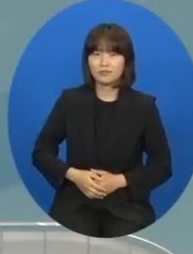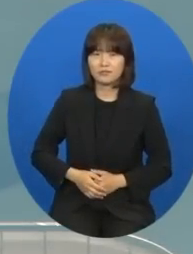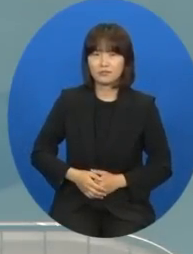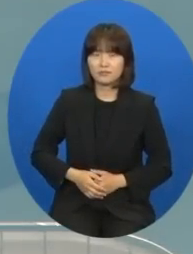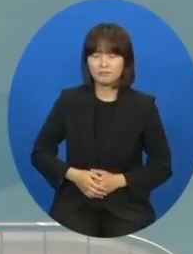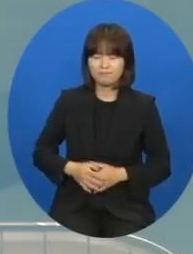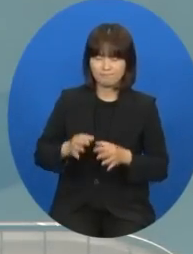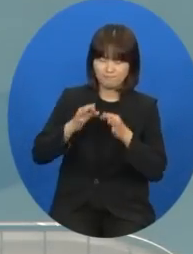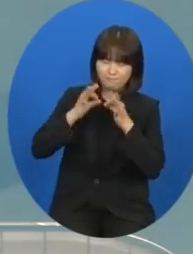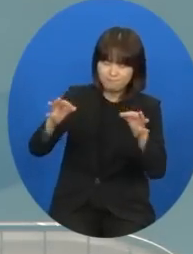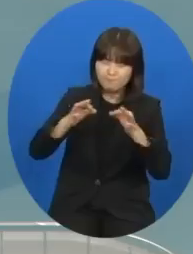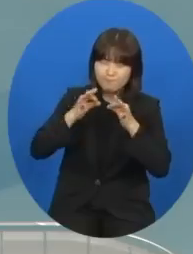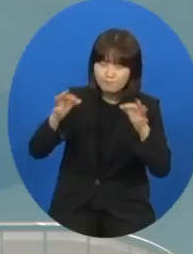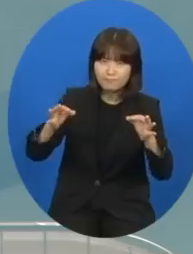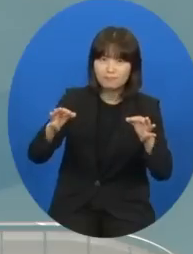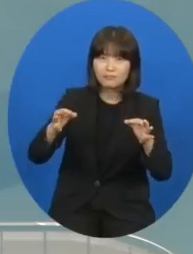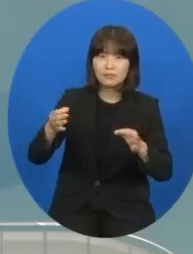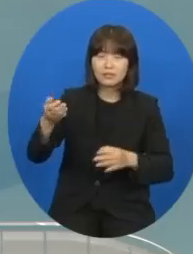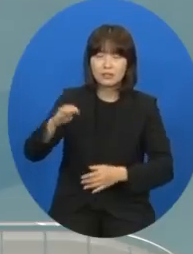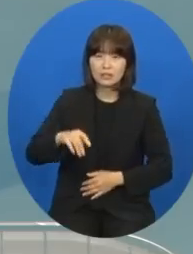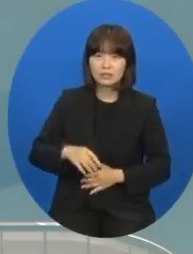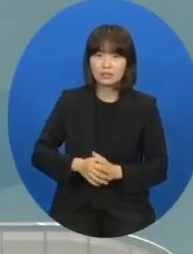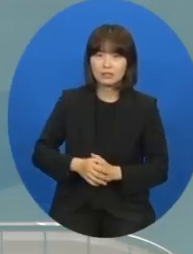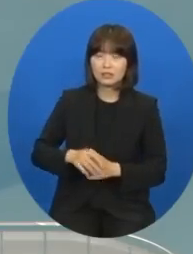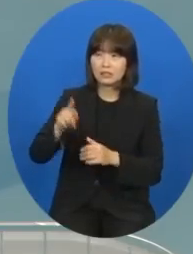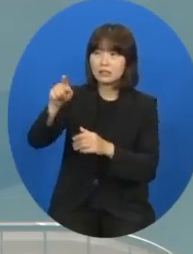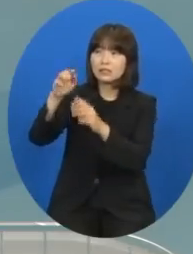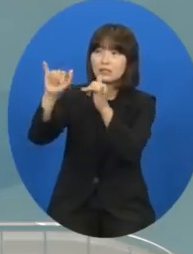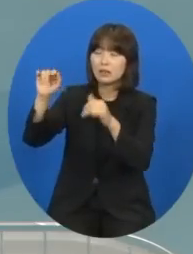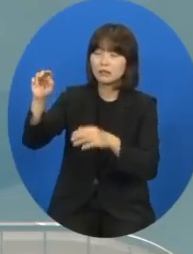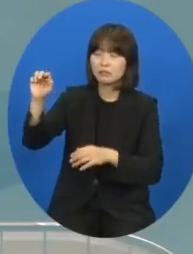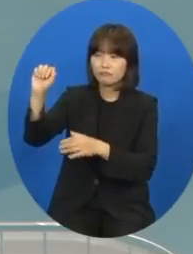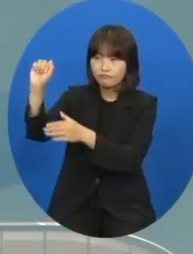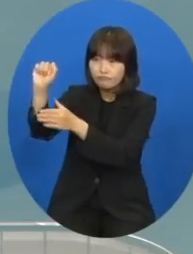그렇게 소리를 지르니까 그 사람이 돌아보더래요.